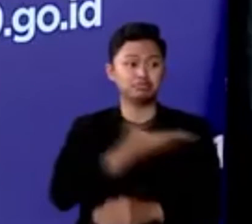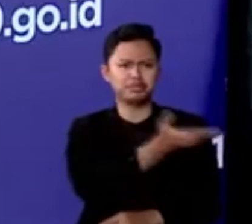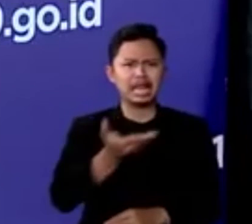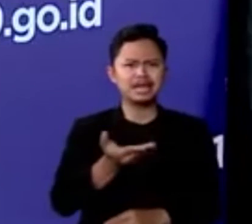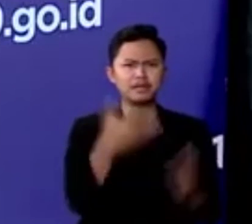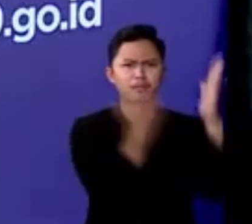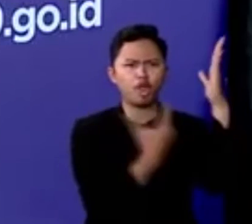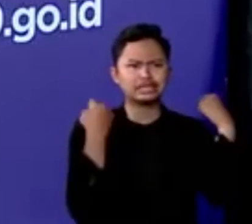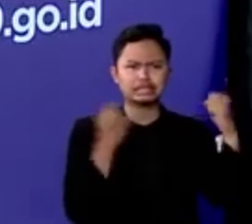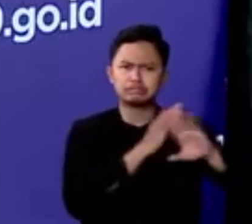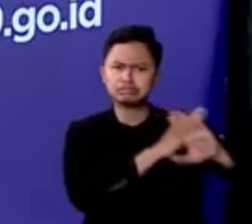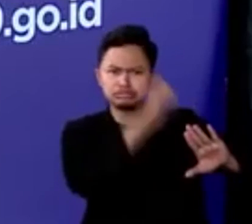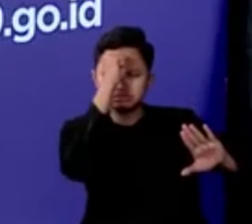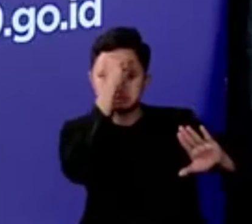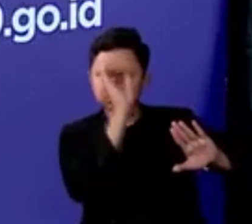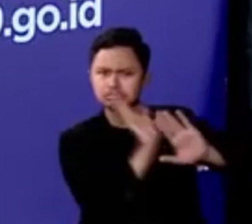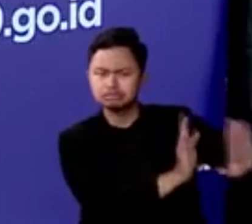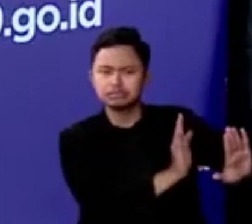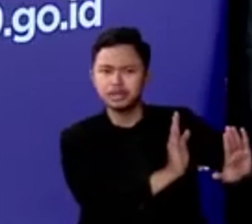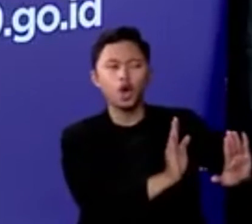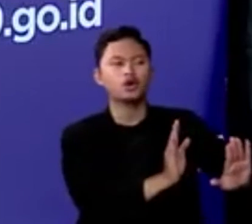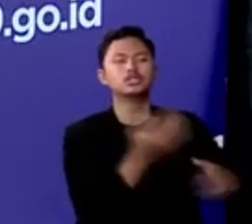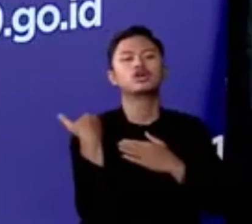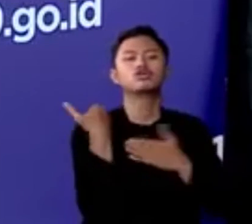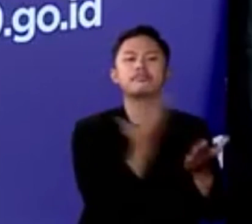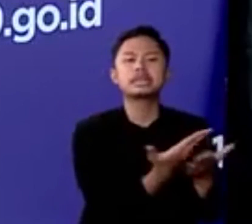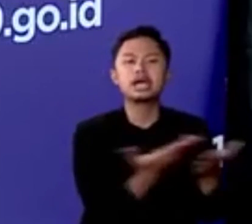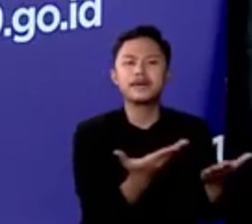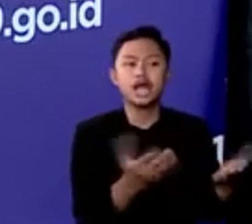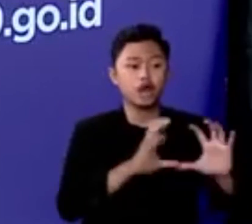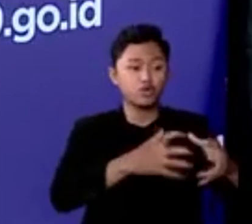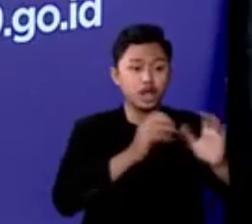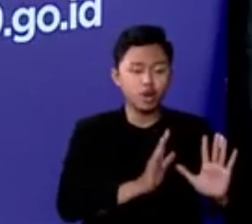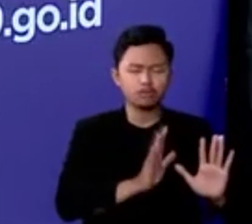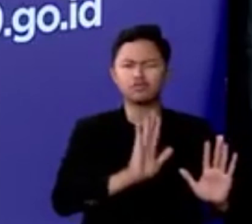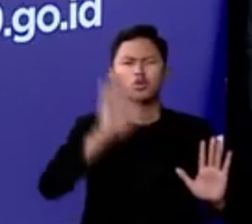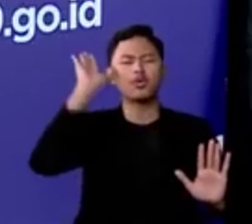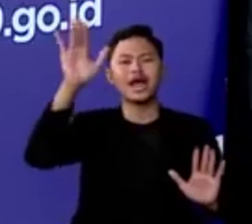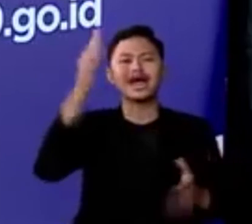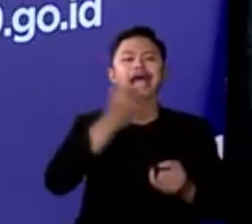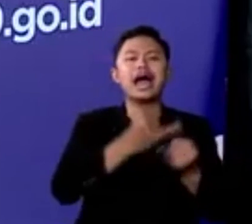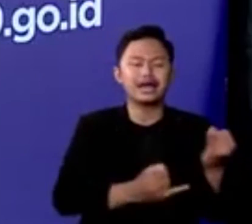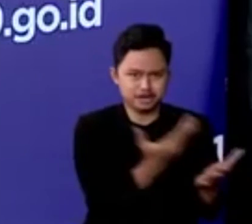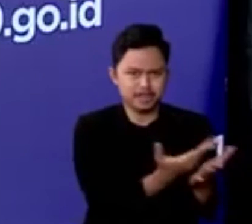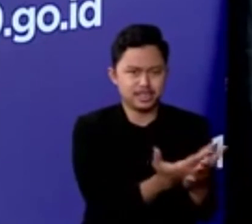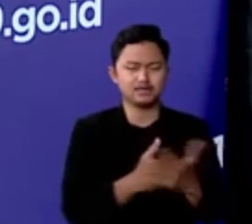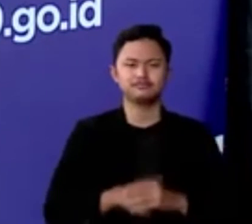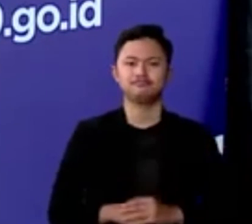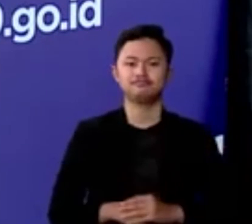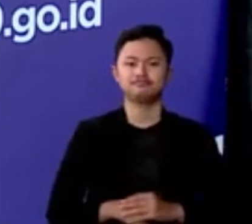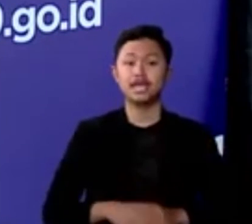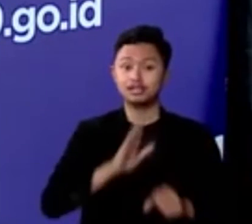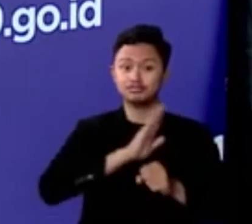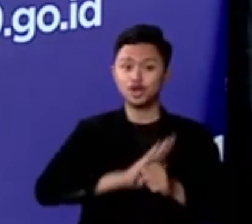menimbulkan korban jiwa bukan hanya dimintai pertanggungjawaban di dunia tapi juga di akhirat Oke sobat tangguh dengan demikian saya